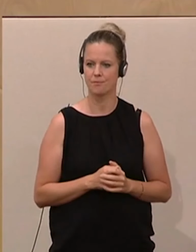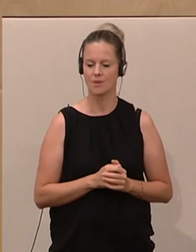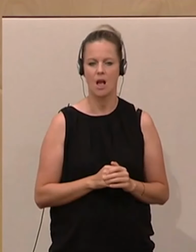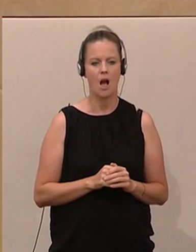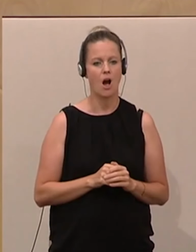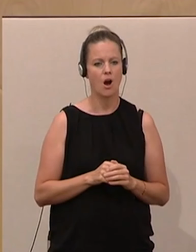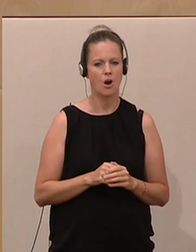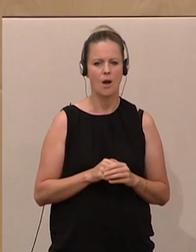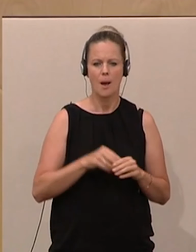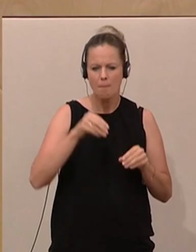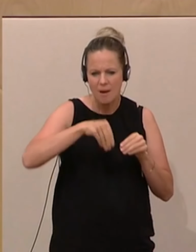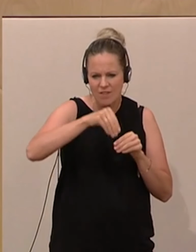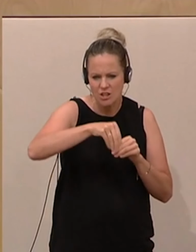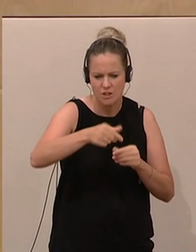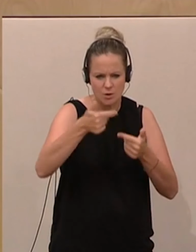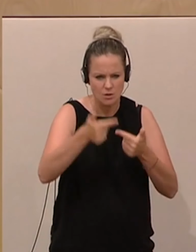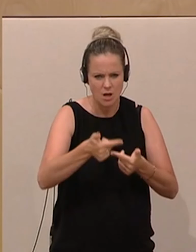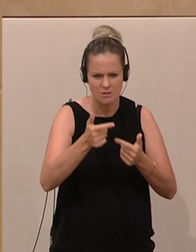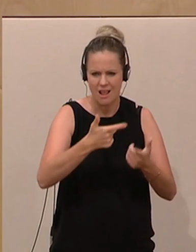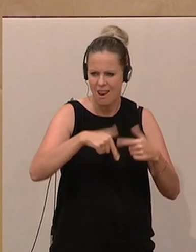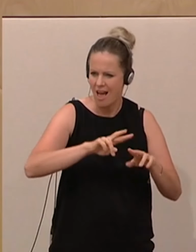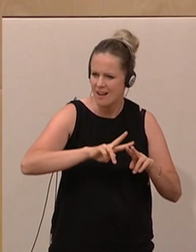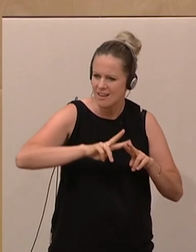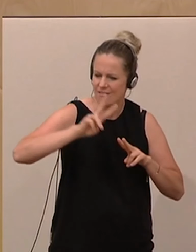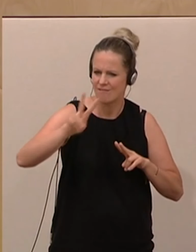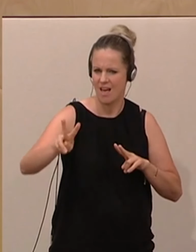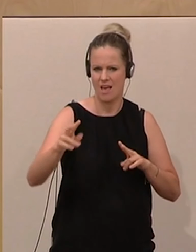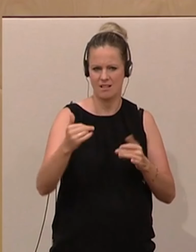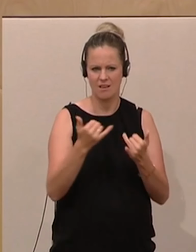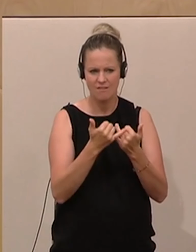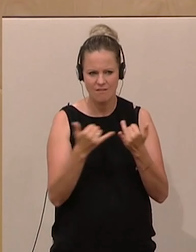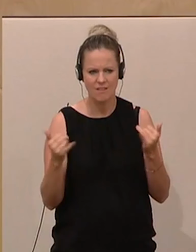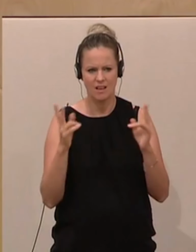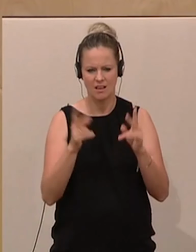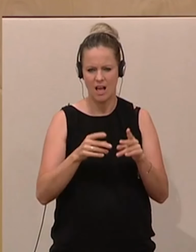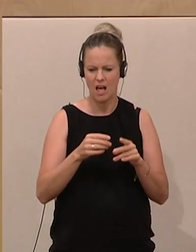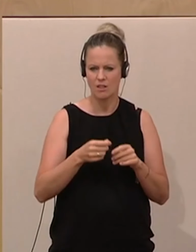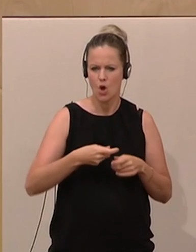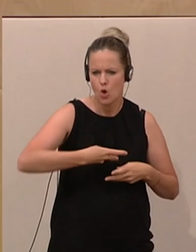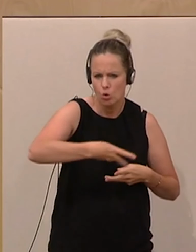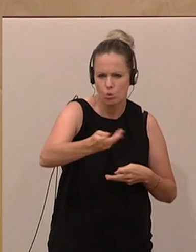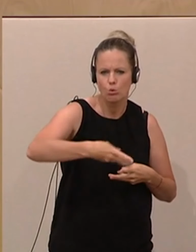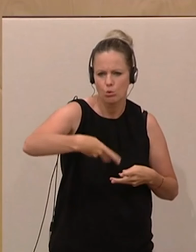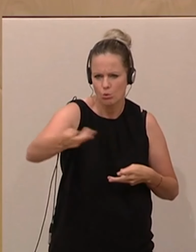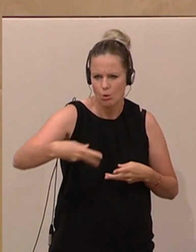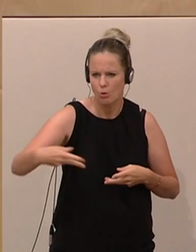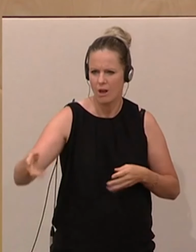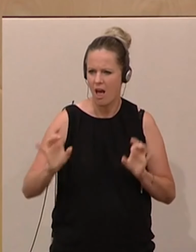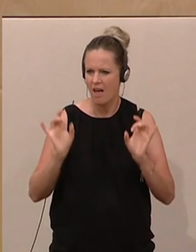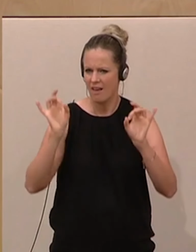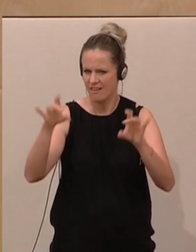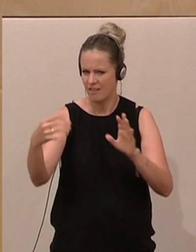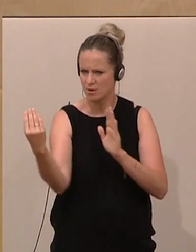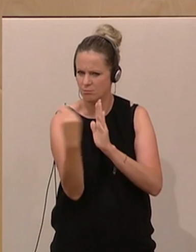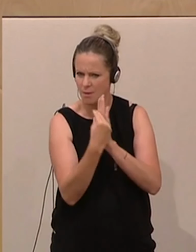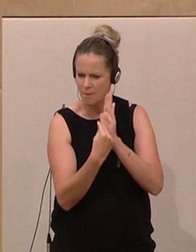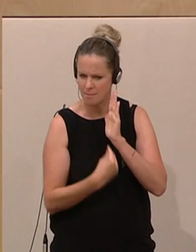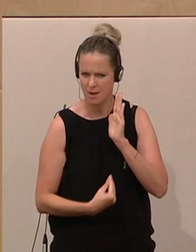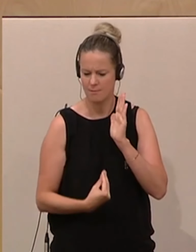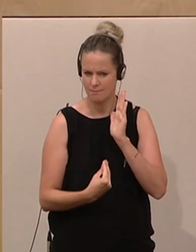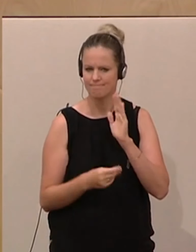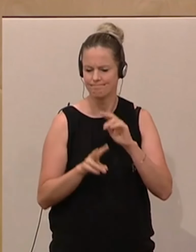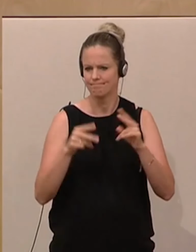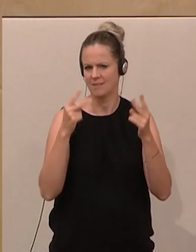und eine transparente landesweite erfassung der dünger und pestizide aufzeichnungen leisten einen wesentlichen